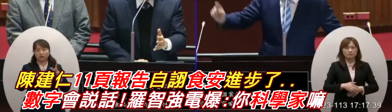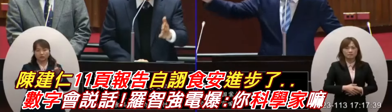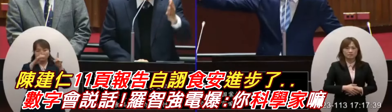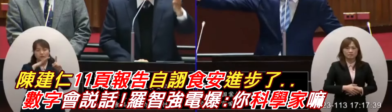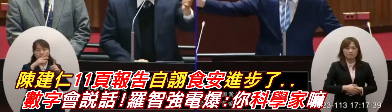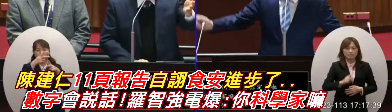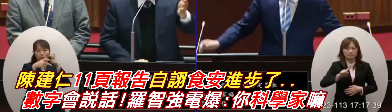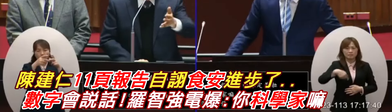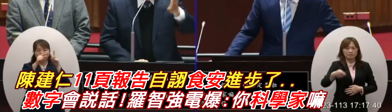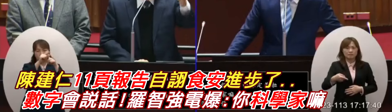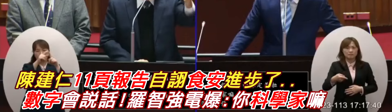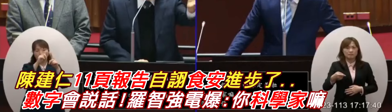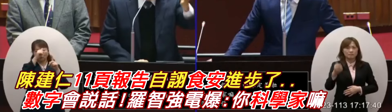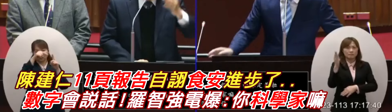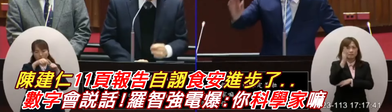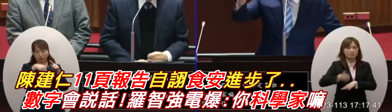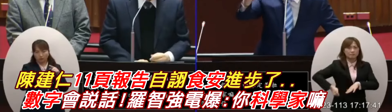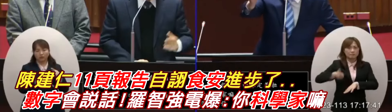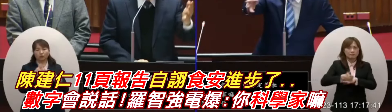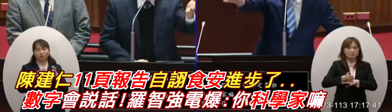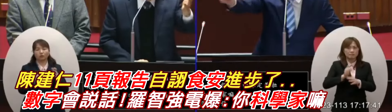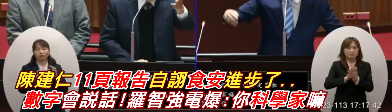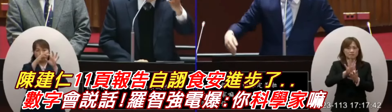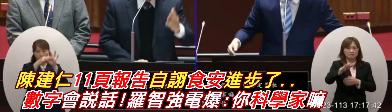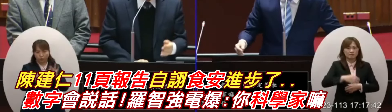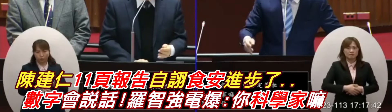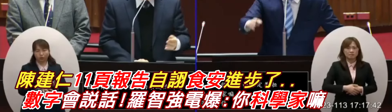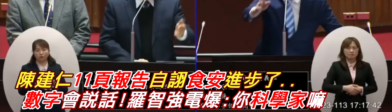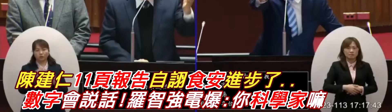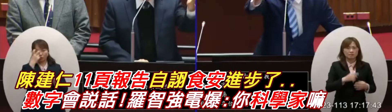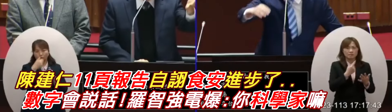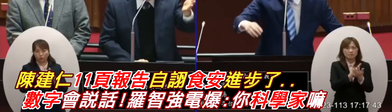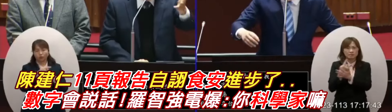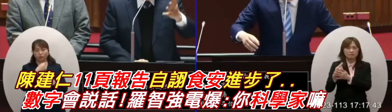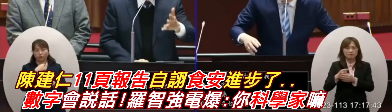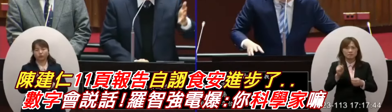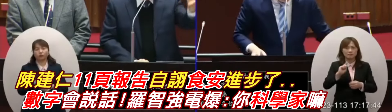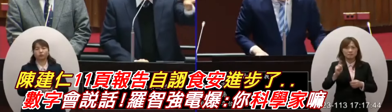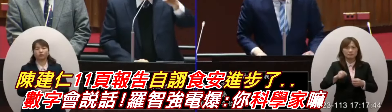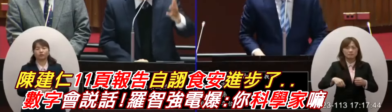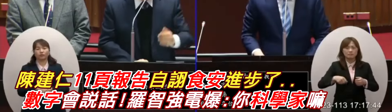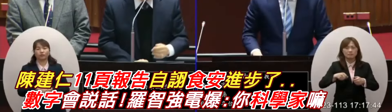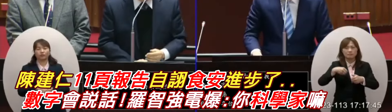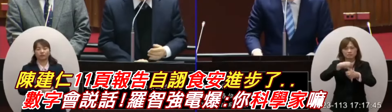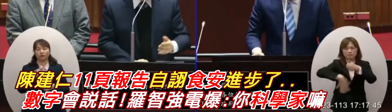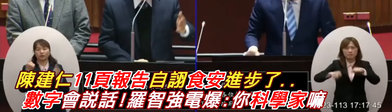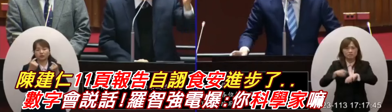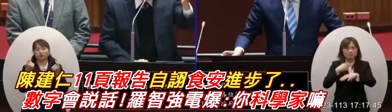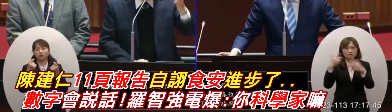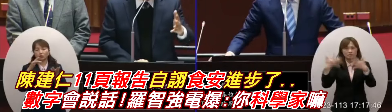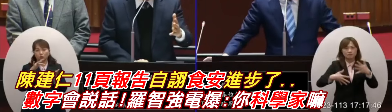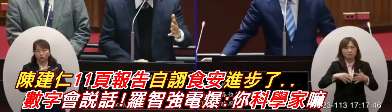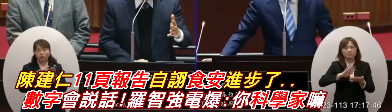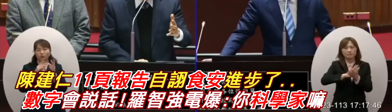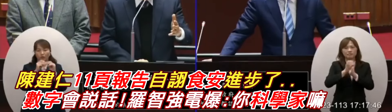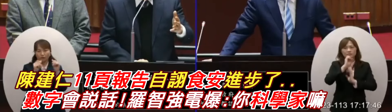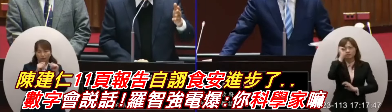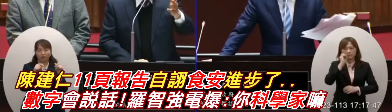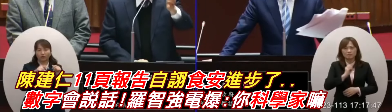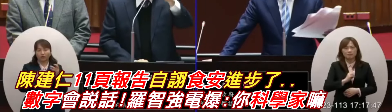下一个政府上来啊，所有的都认为是个案，系统性就是零了。 像毒淀粉啊等等都